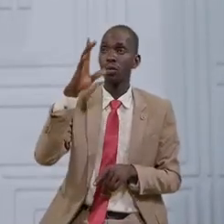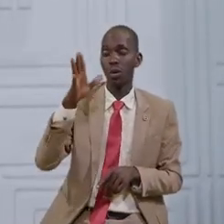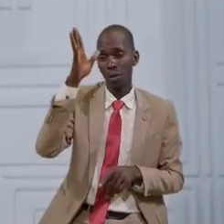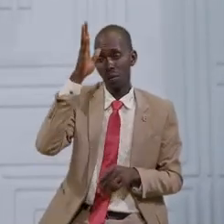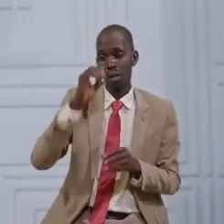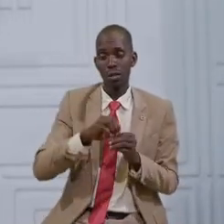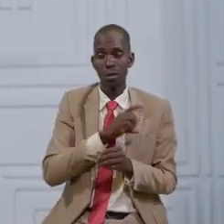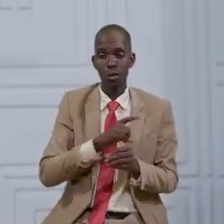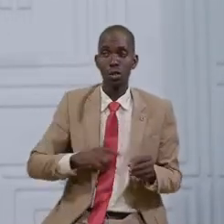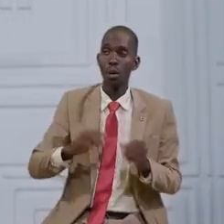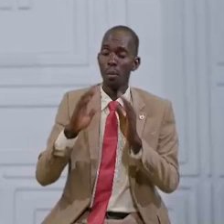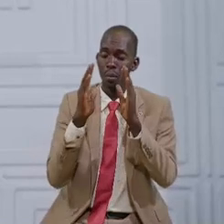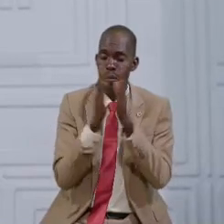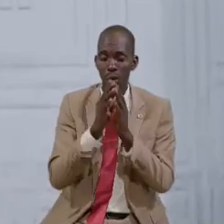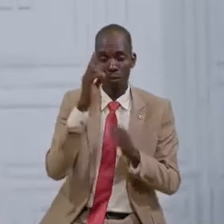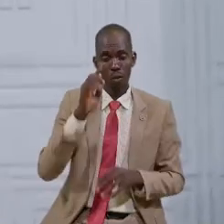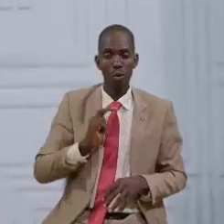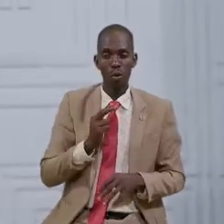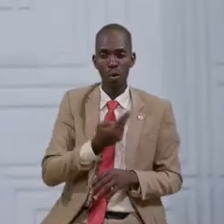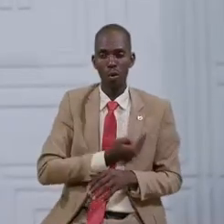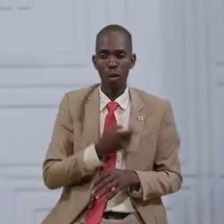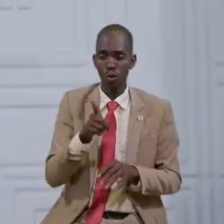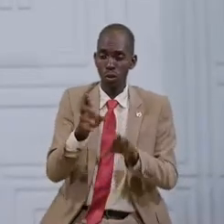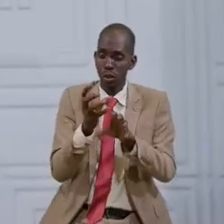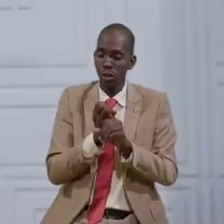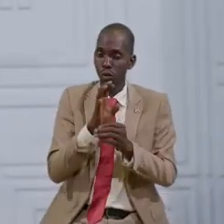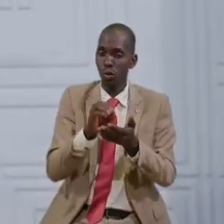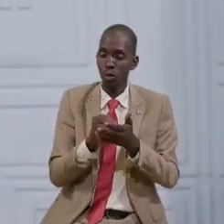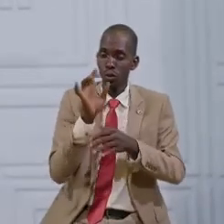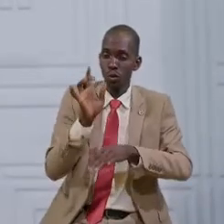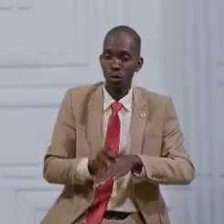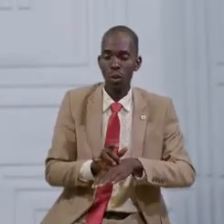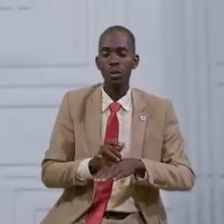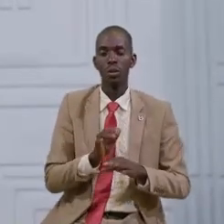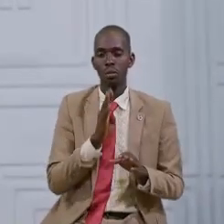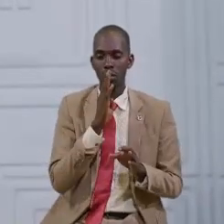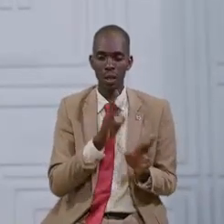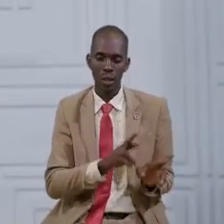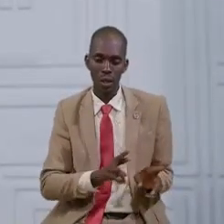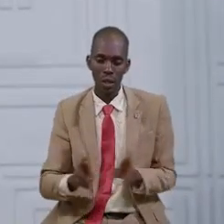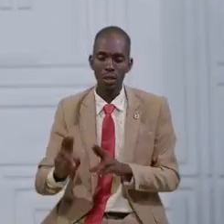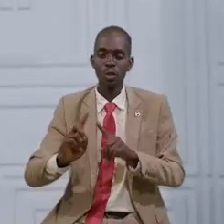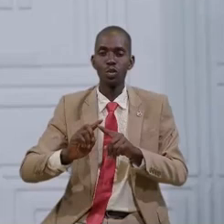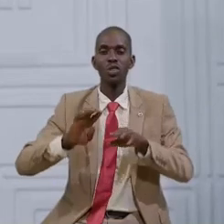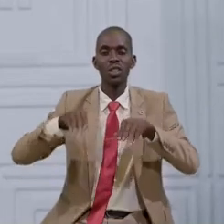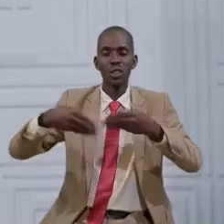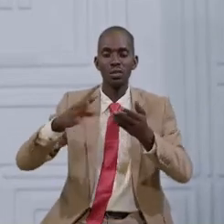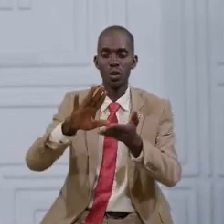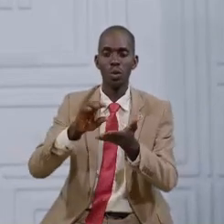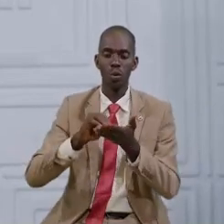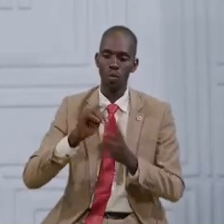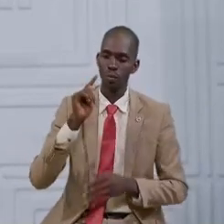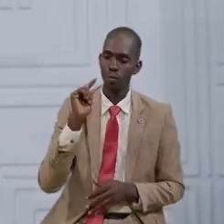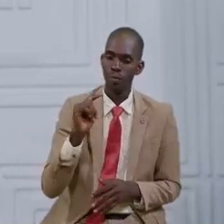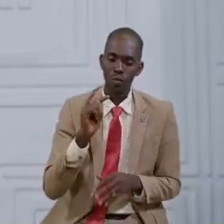Dieu, apprêtez-vous à donner votre témoignage. Le Dieu du ciel vous visitera et